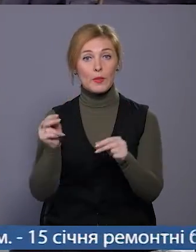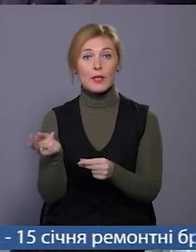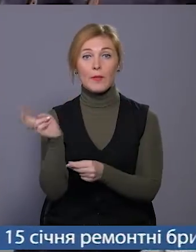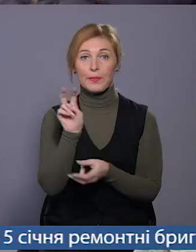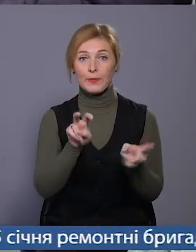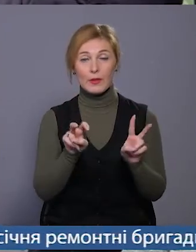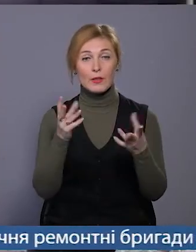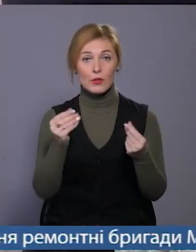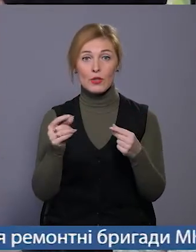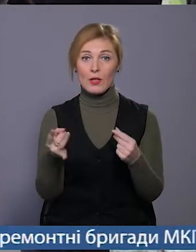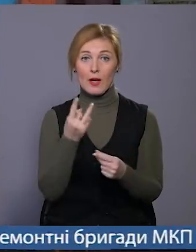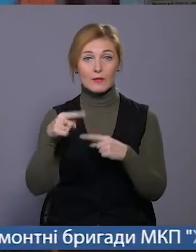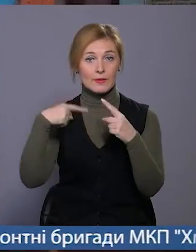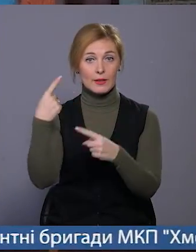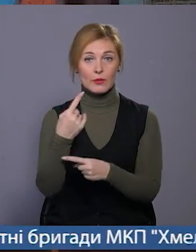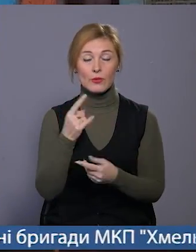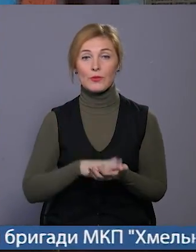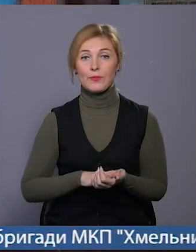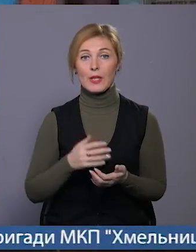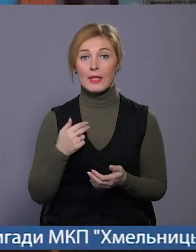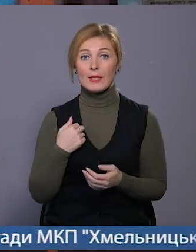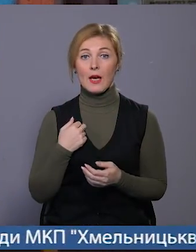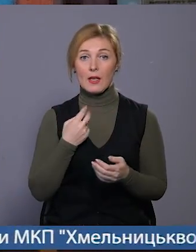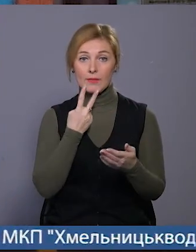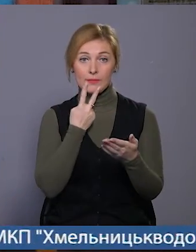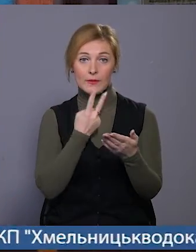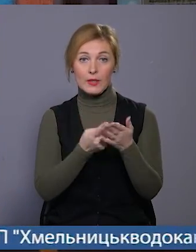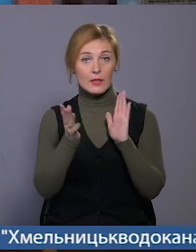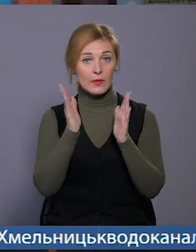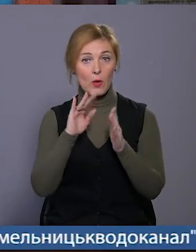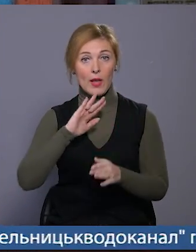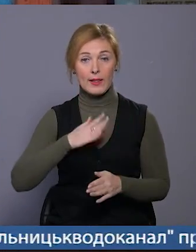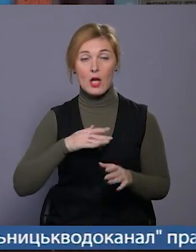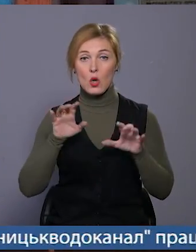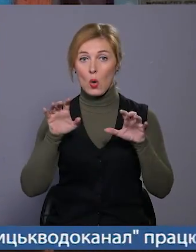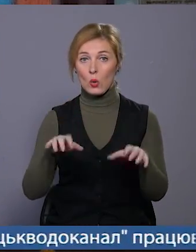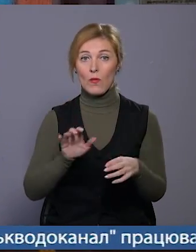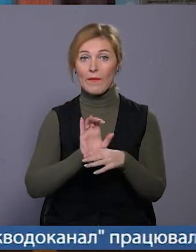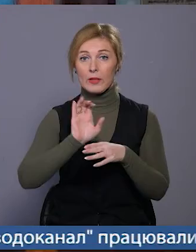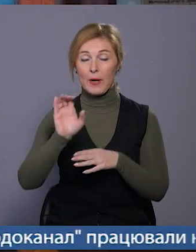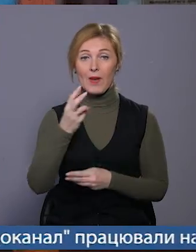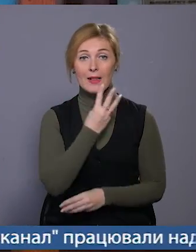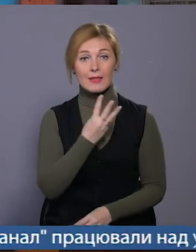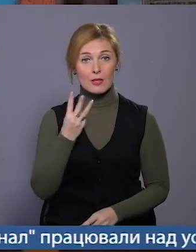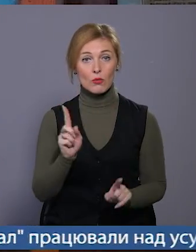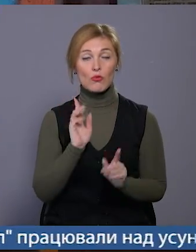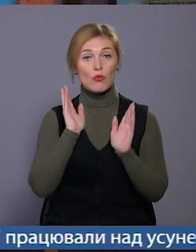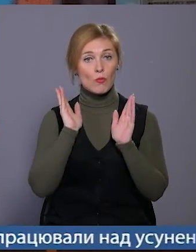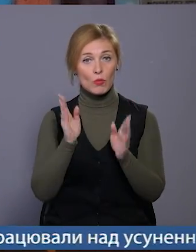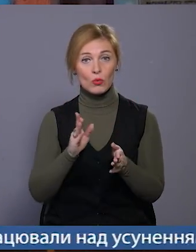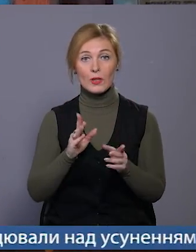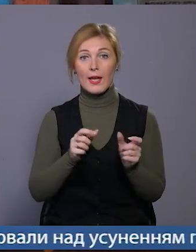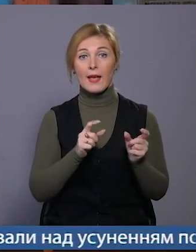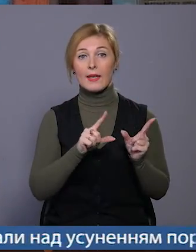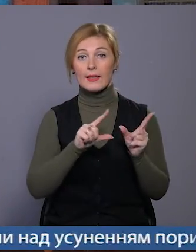до неї наступного разу. Заходила в Фейсбук, і наш голова відправляв силочку, що буде їздити екобус,